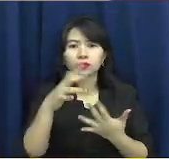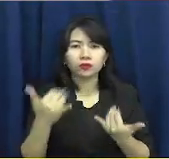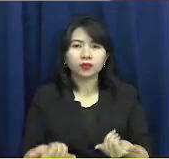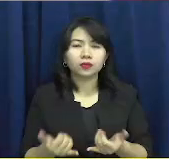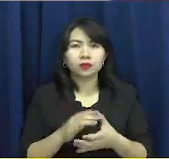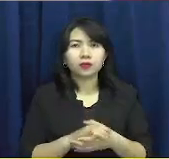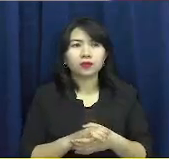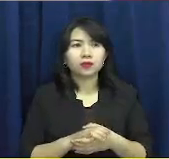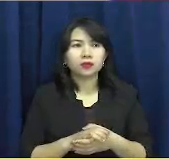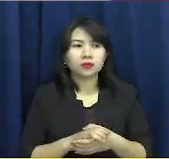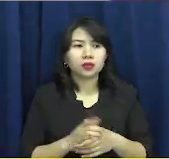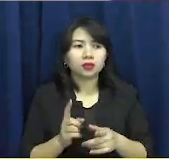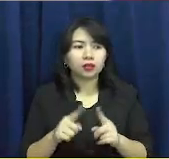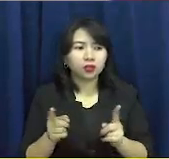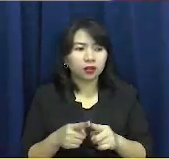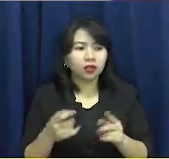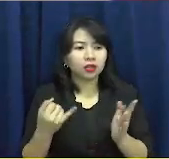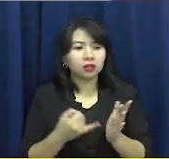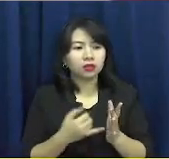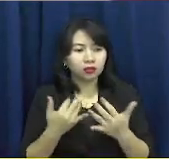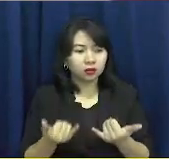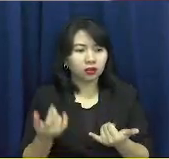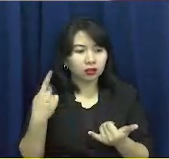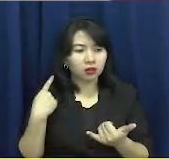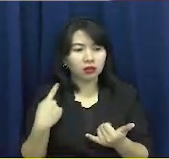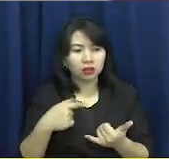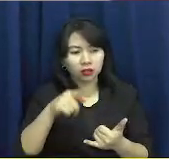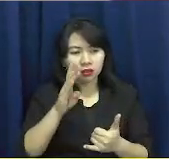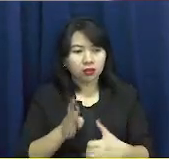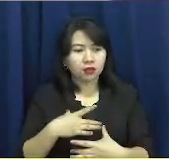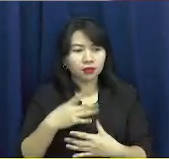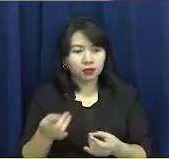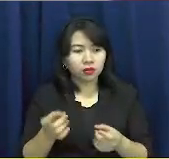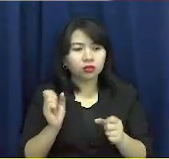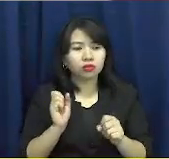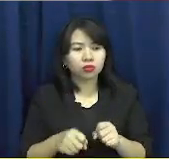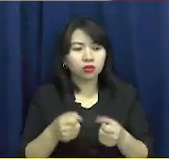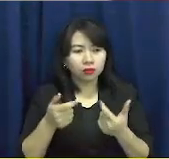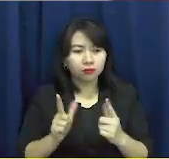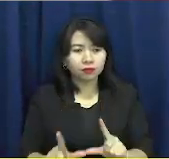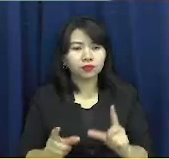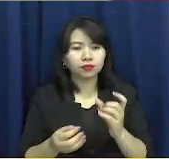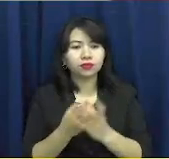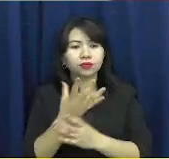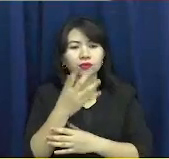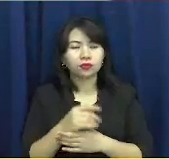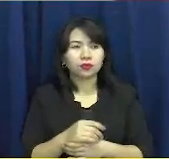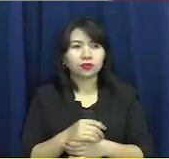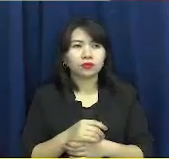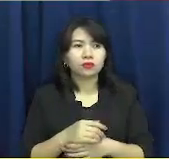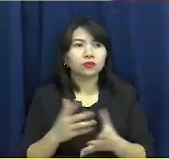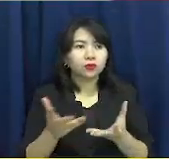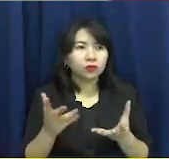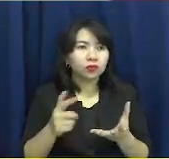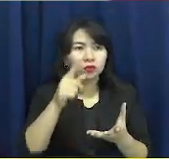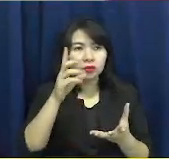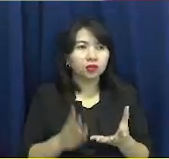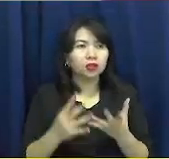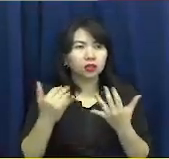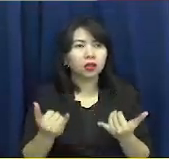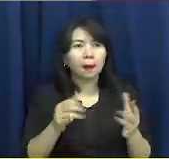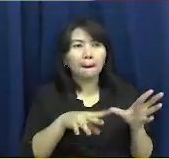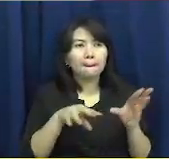us as it had pleased God, then let's grow doon sa malaga, kung saan tayo inilagay ng